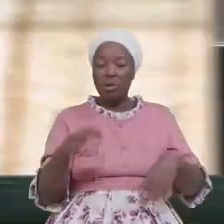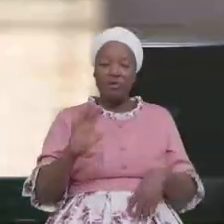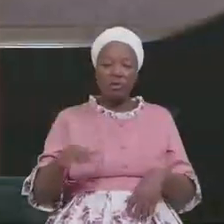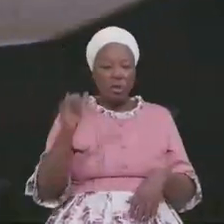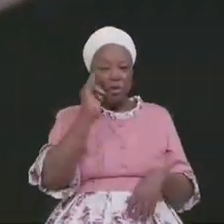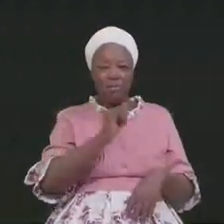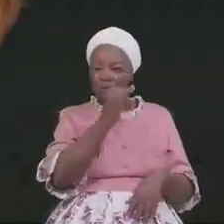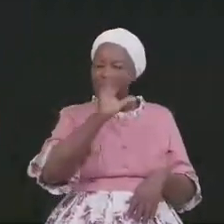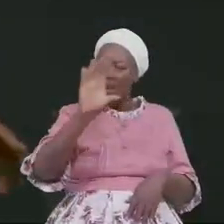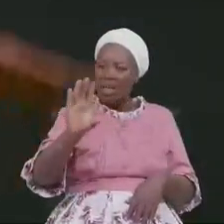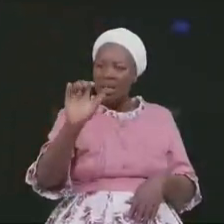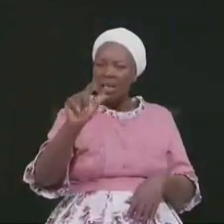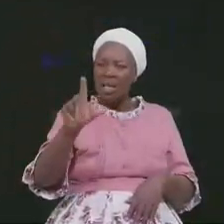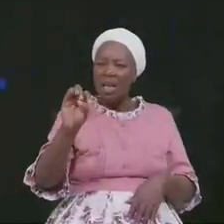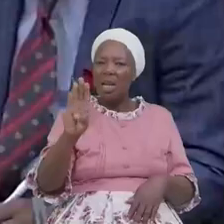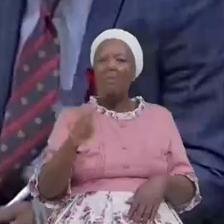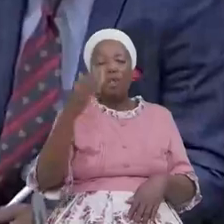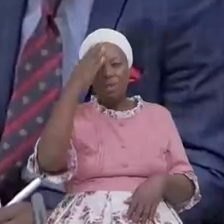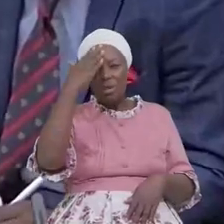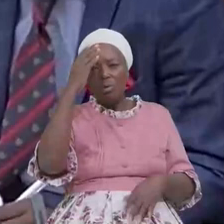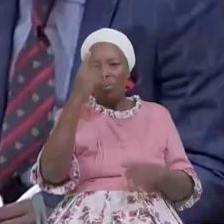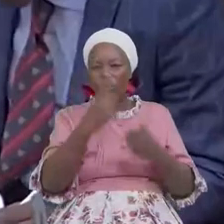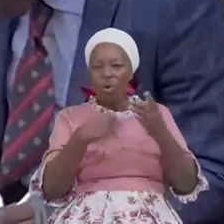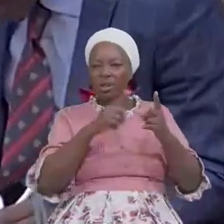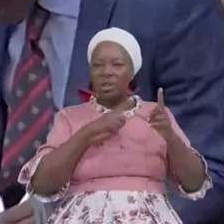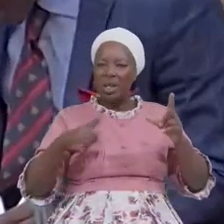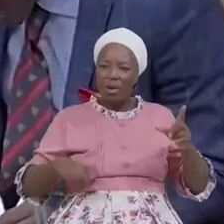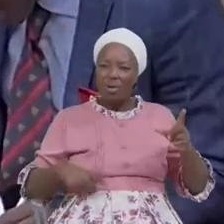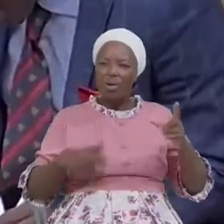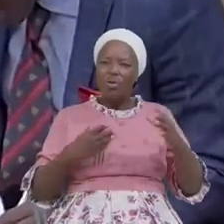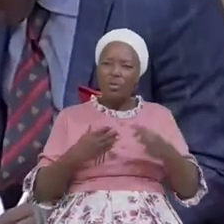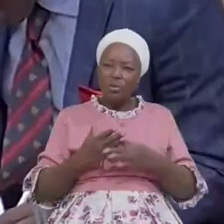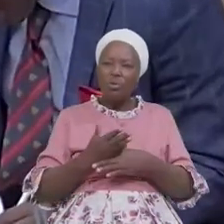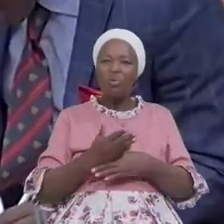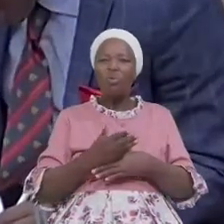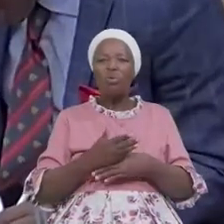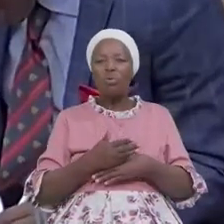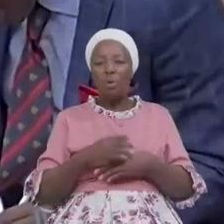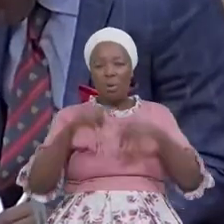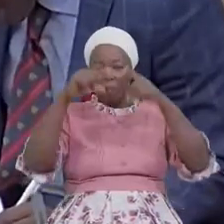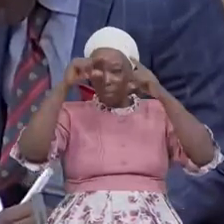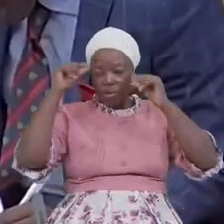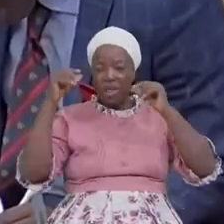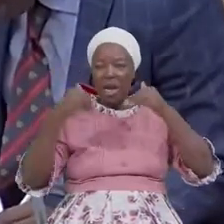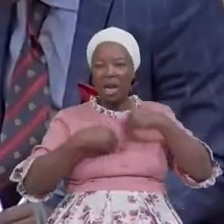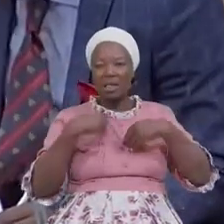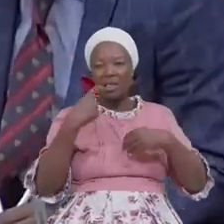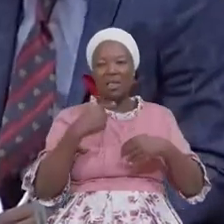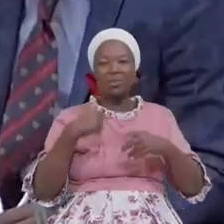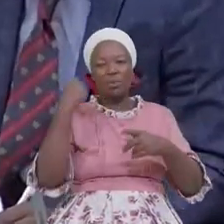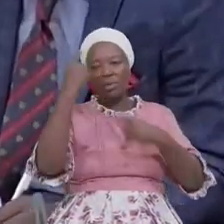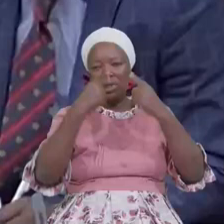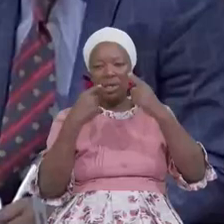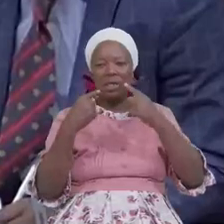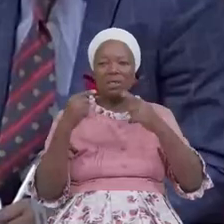savait ce que l'Éternel, à travers Moïse, a dit à son sujet.